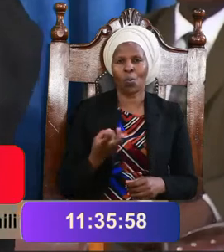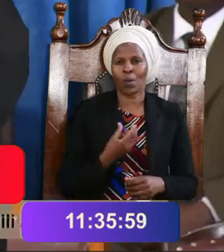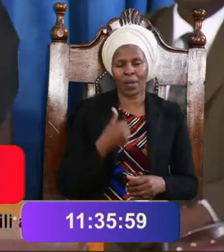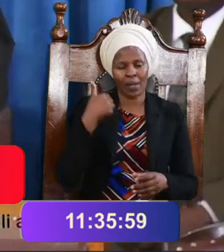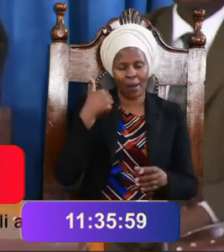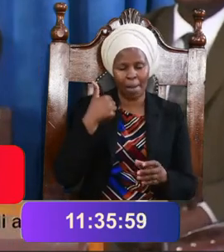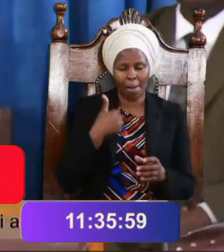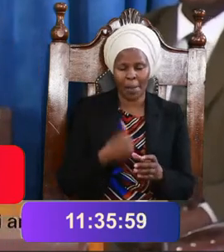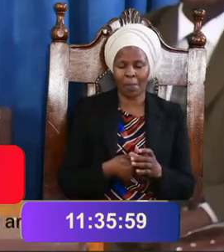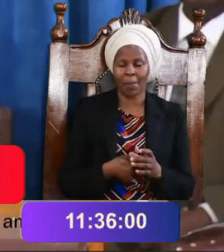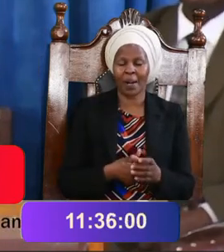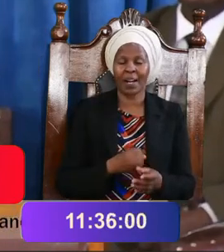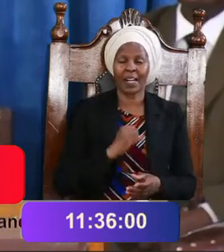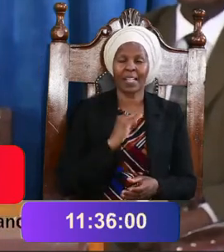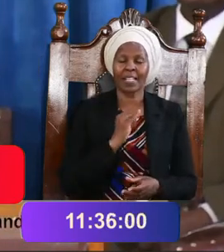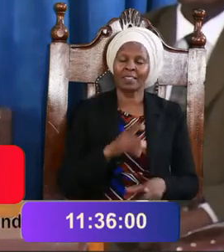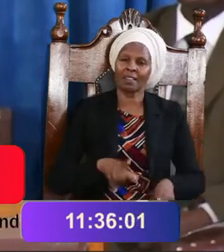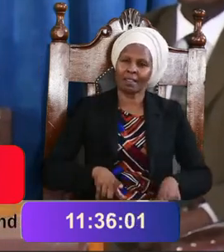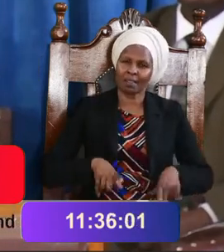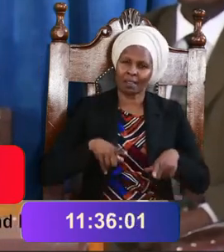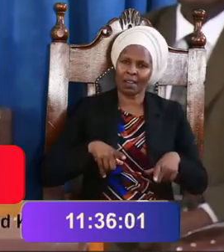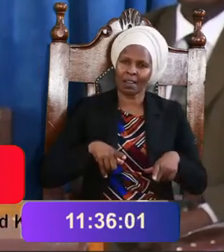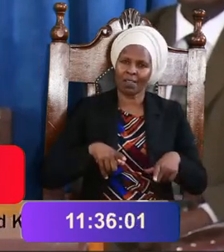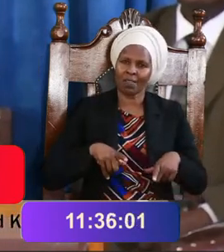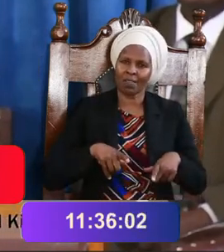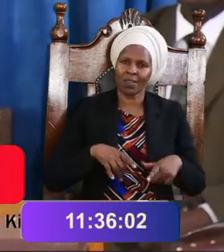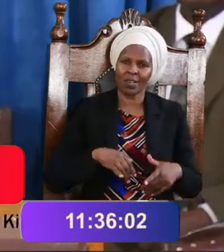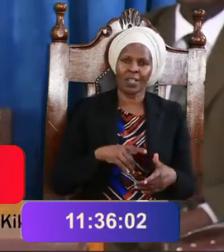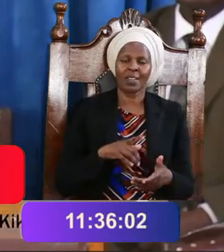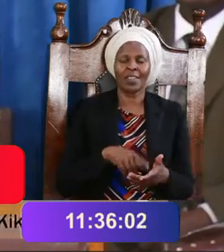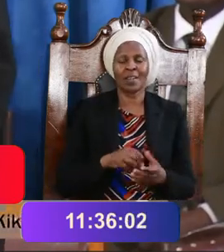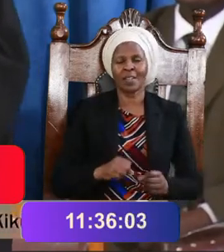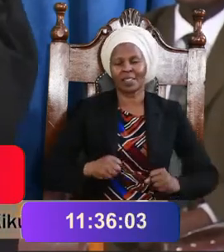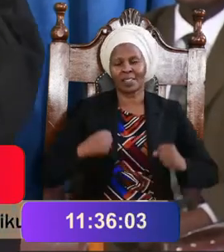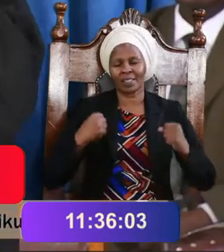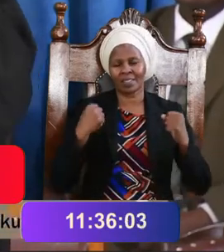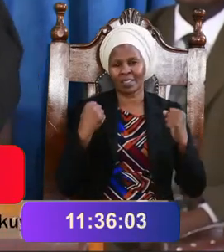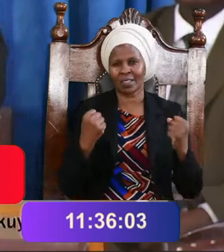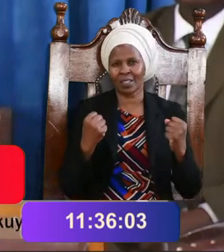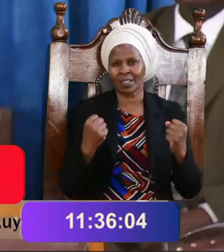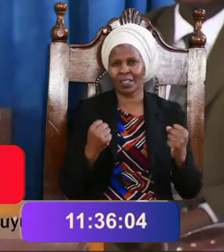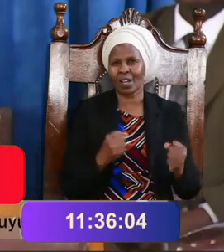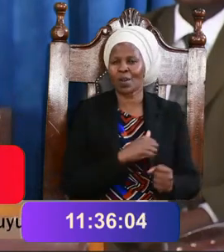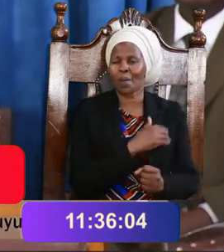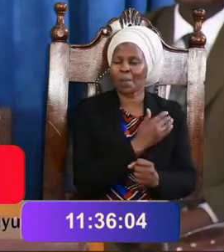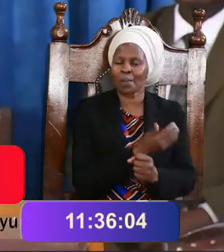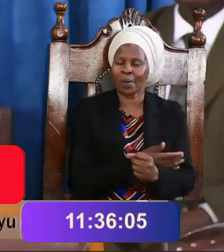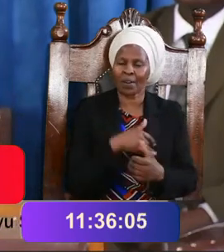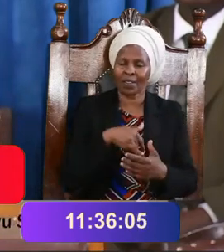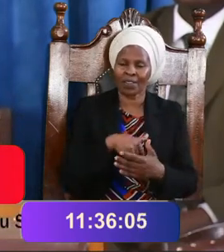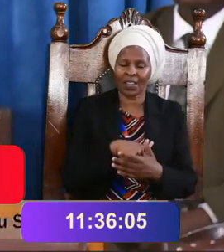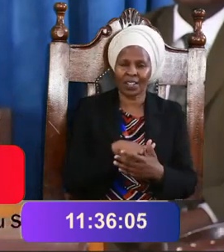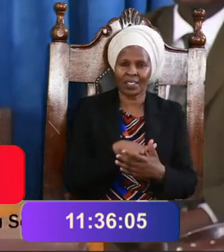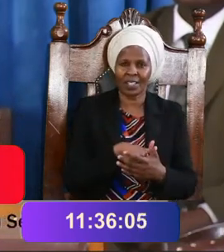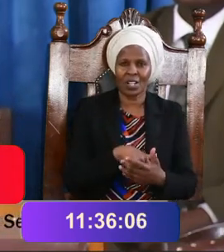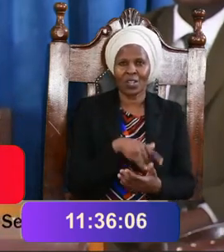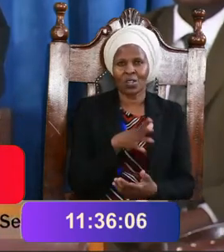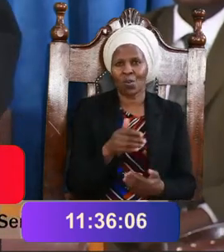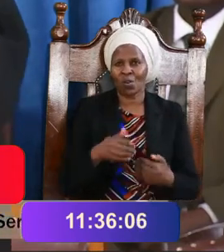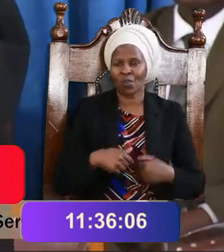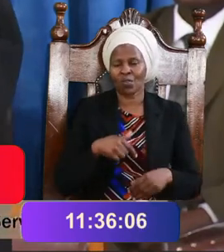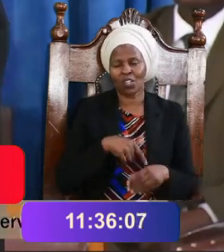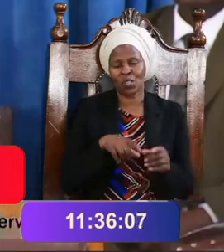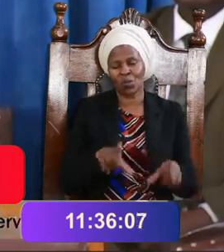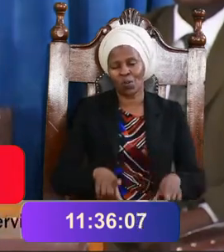ako hai, yu hai. Zile nguvu ambazo zinafanya kazi katika maisha yetu ni nguvu za ufufuo. Kwa